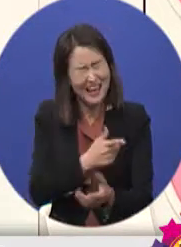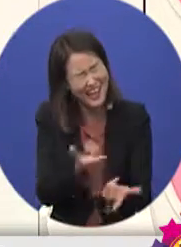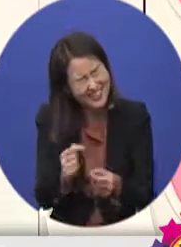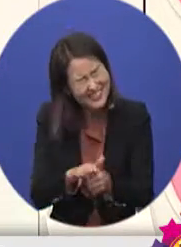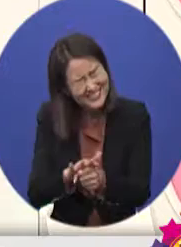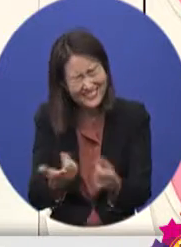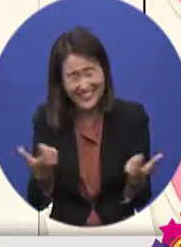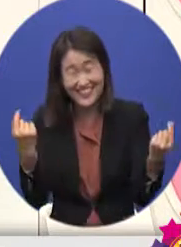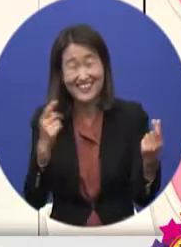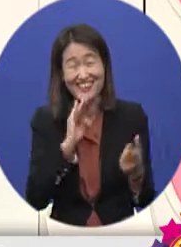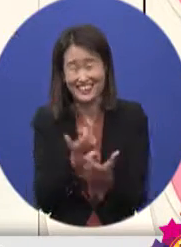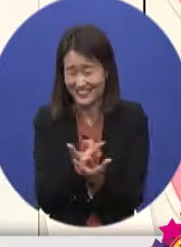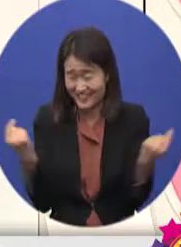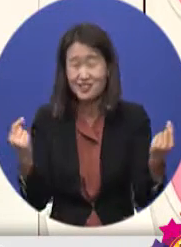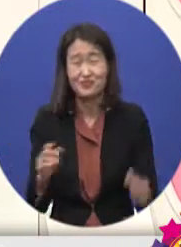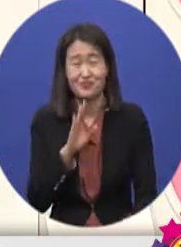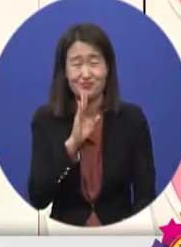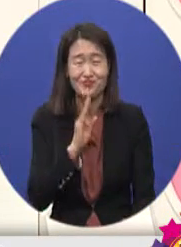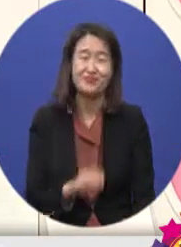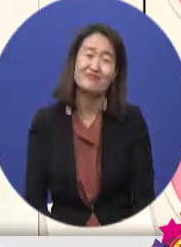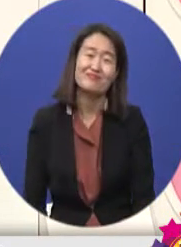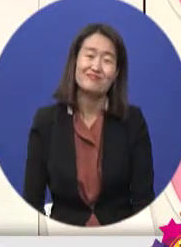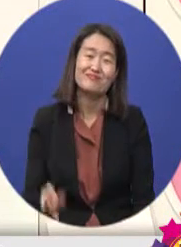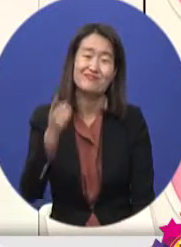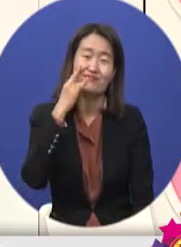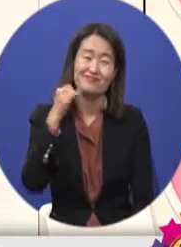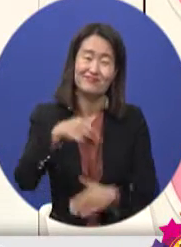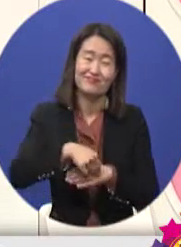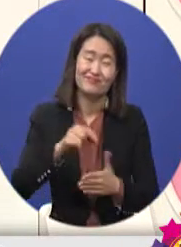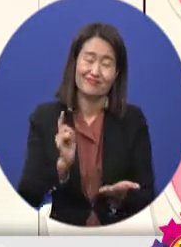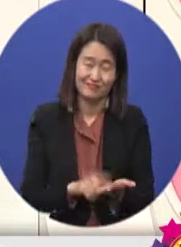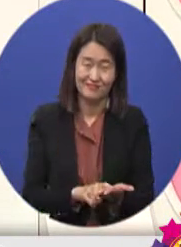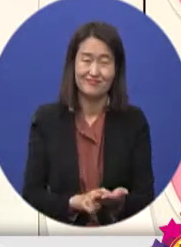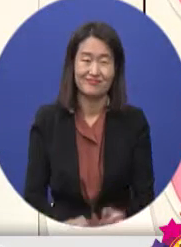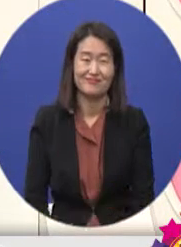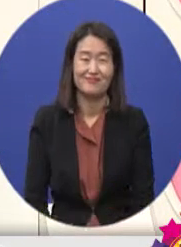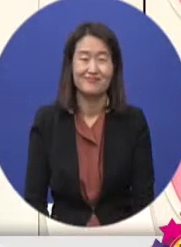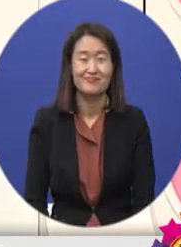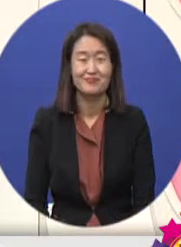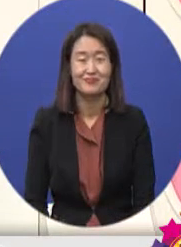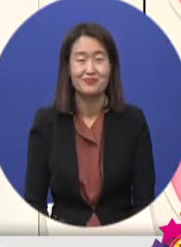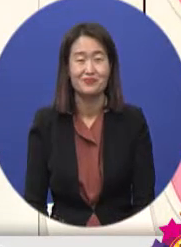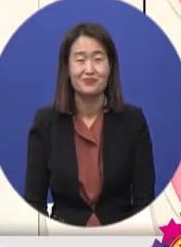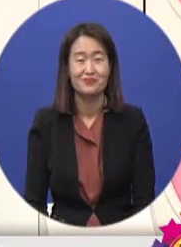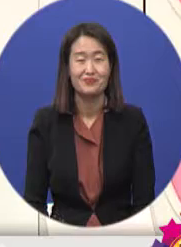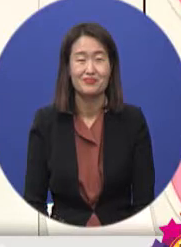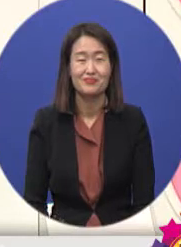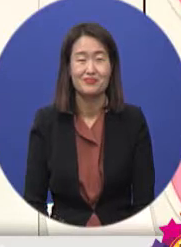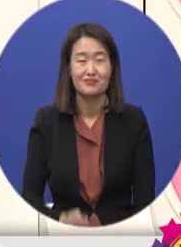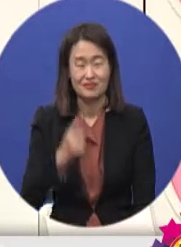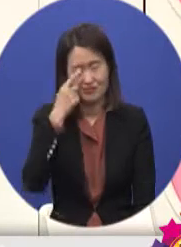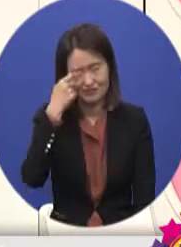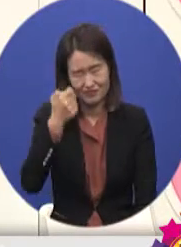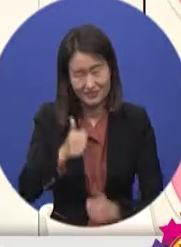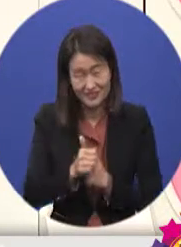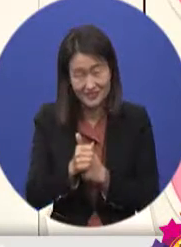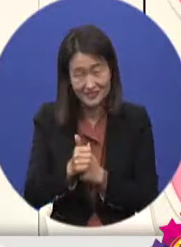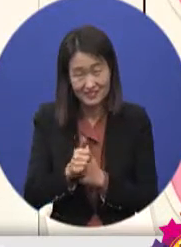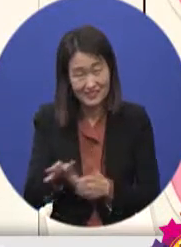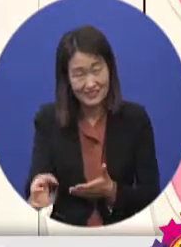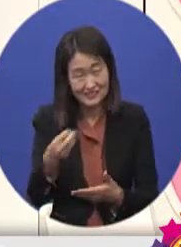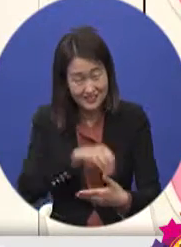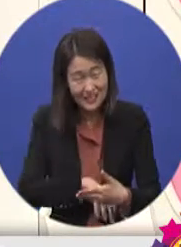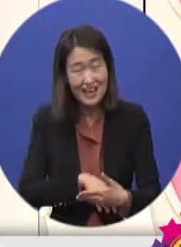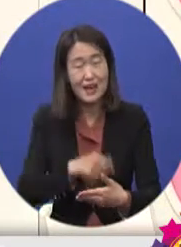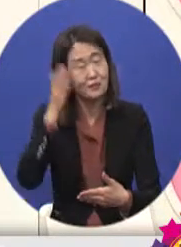그러죠. 네, 예, 그래요. 어머니 마음입니다. 예, 예. 네, 굴을 따라 미역을 따랴. 아니,